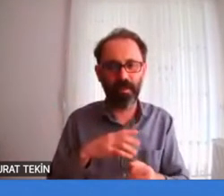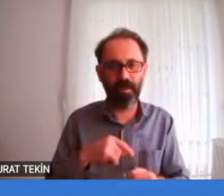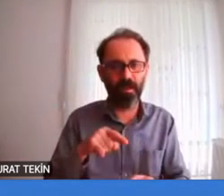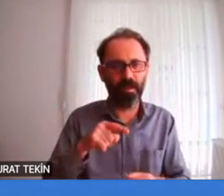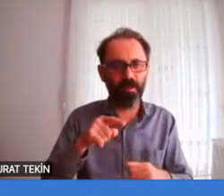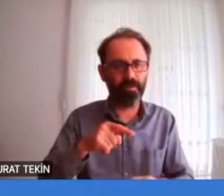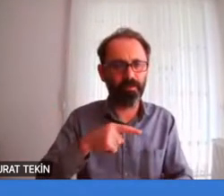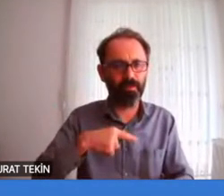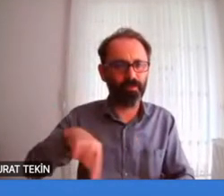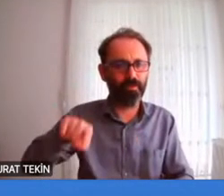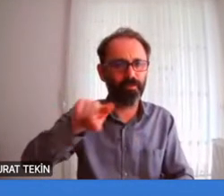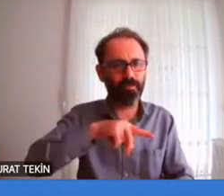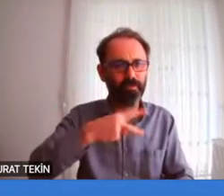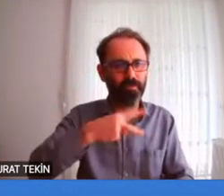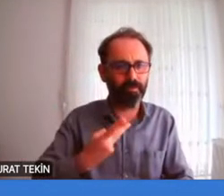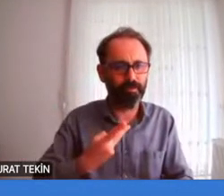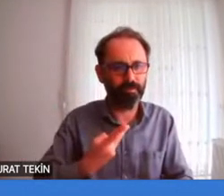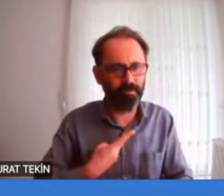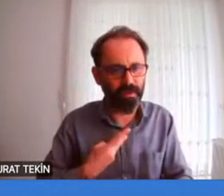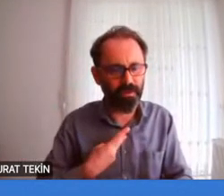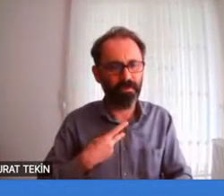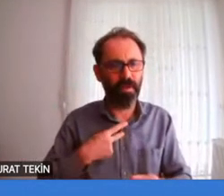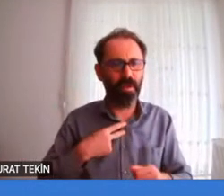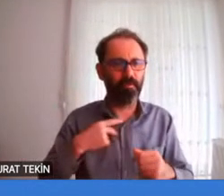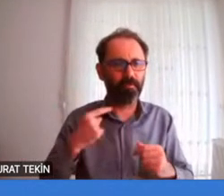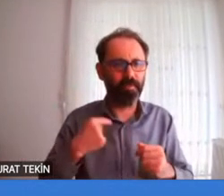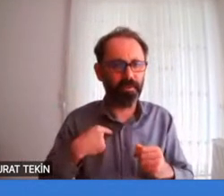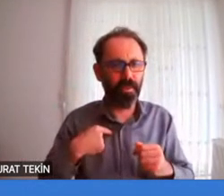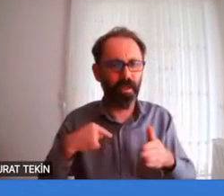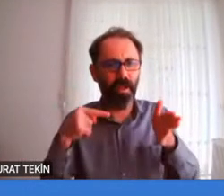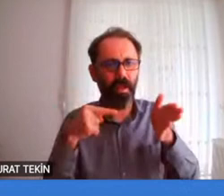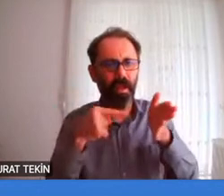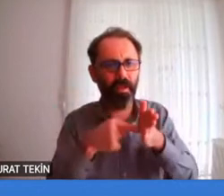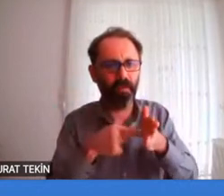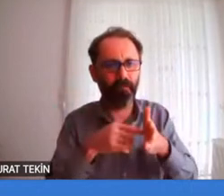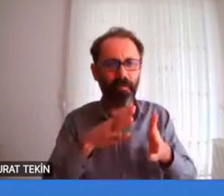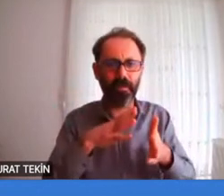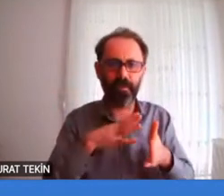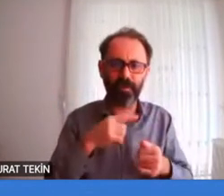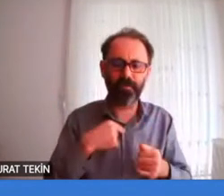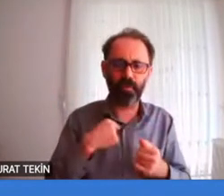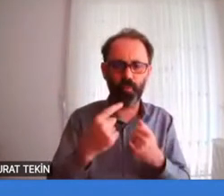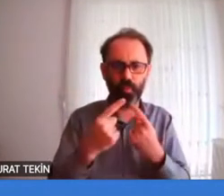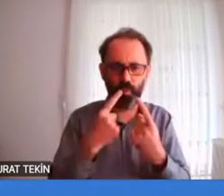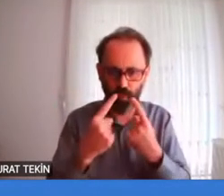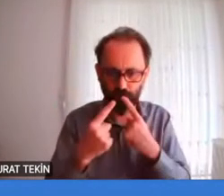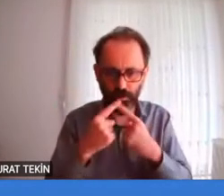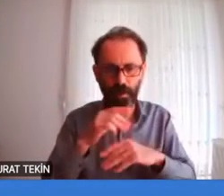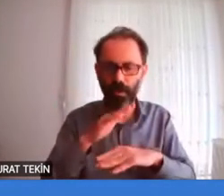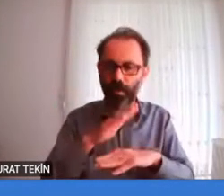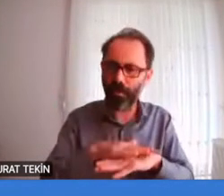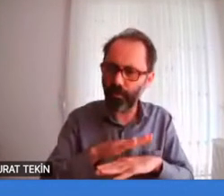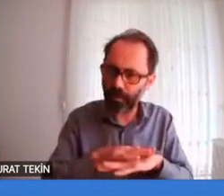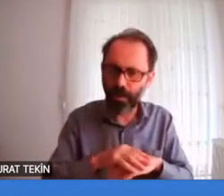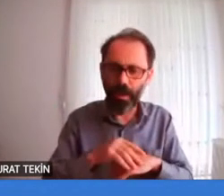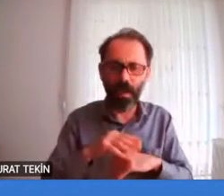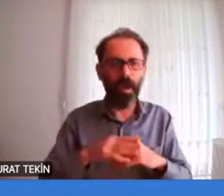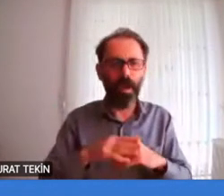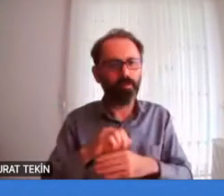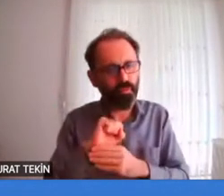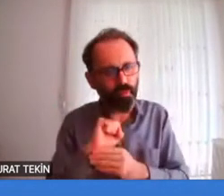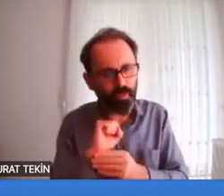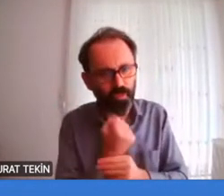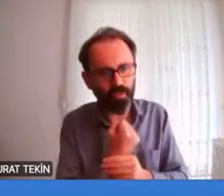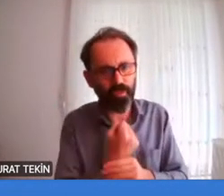herhangi bir hedefimizle ilgili konuşma yapmamız yeterli oluyor. Çünkü onlar da artık tecrübeli hale de